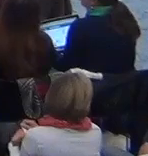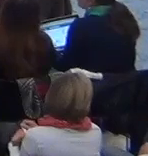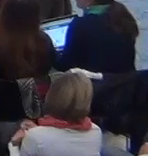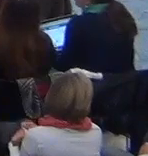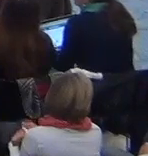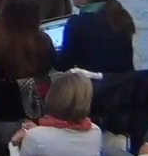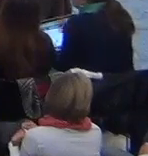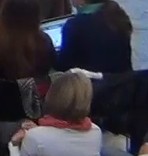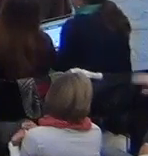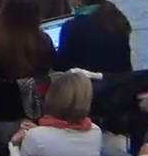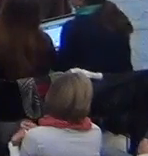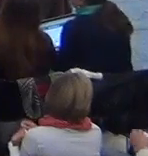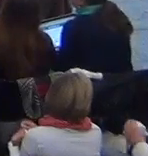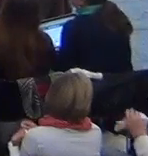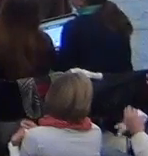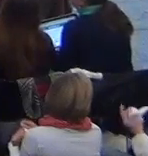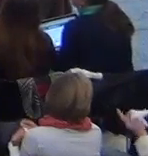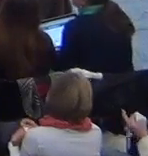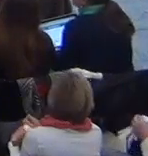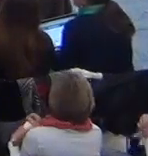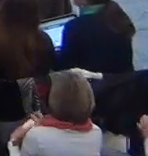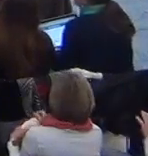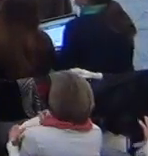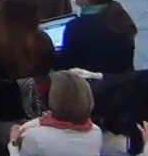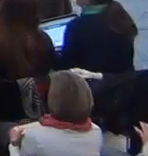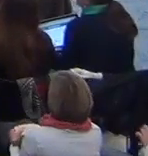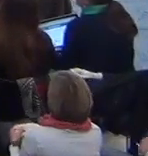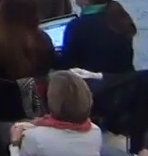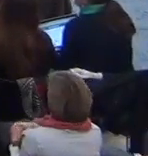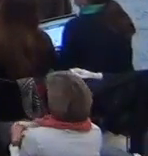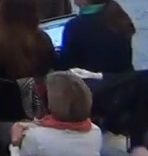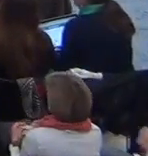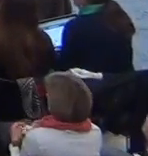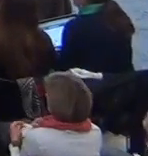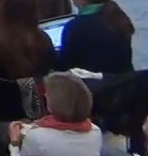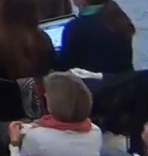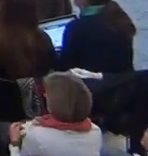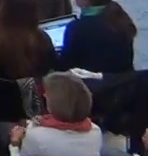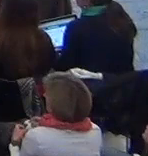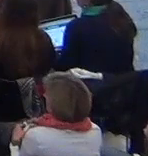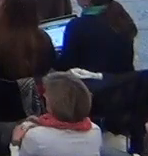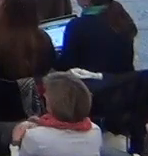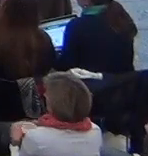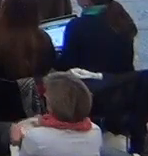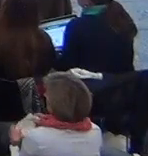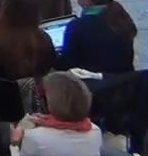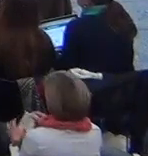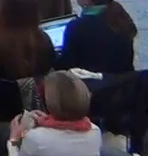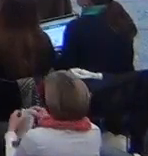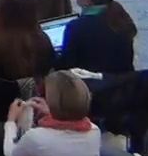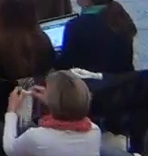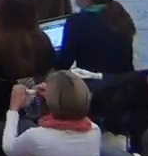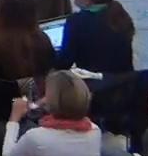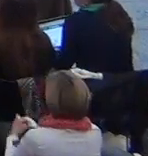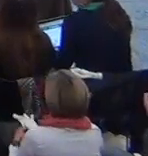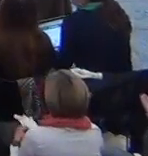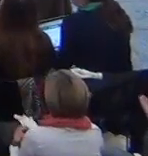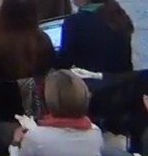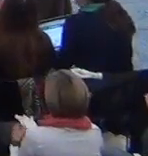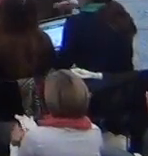Ich bin gebeten worden, nochmal die Namen der Kandidatinnen zu sagen. Sabine von der Beck und Christine